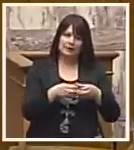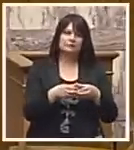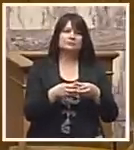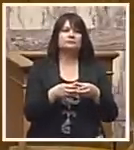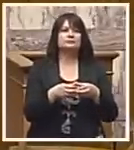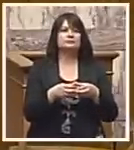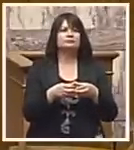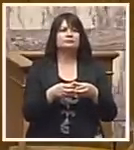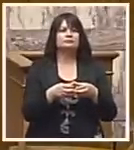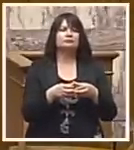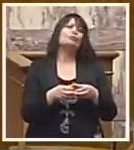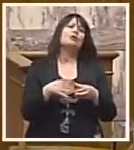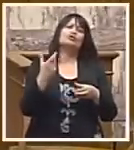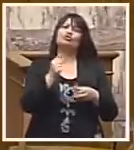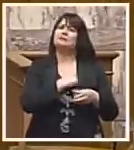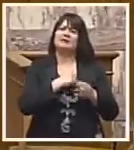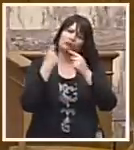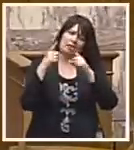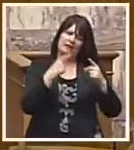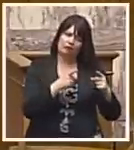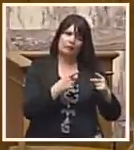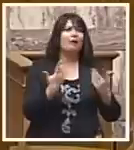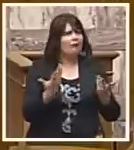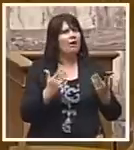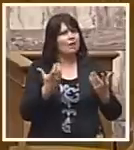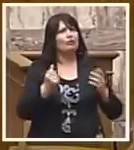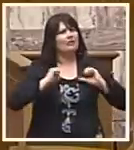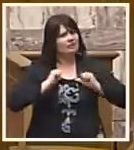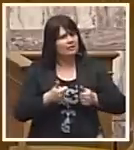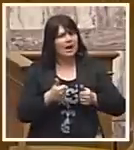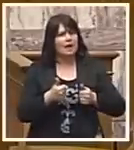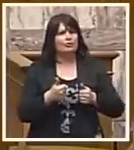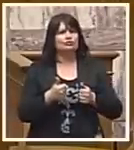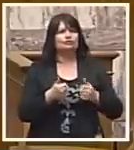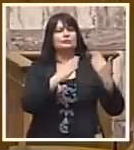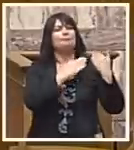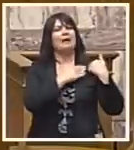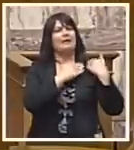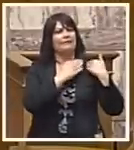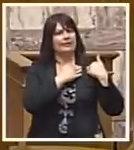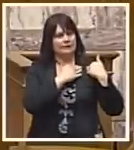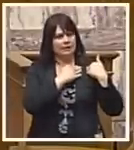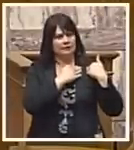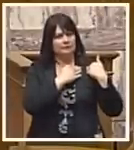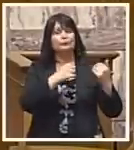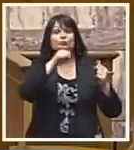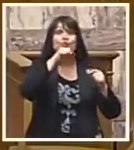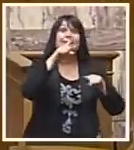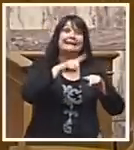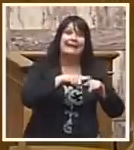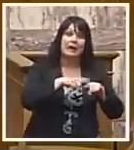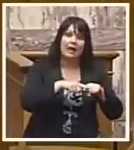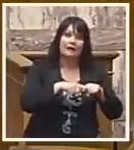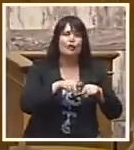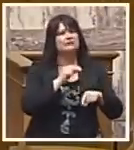άλλα μπορεί πολλά να μας χωρίζουν, είχαν το θάρρος να ψηφίσουν υπεύθυνα με αίσθημα εθνικής και όχι κομματικής